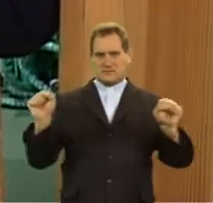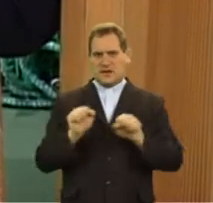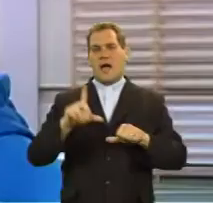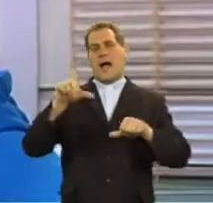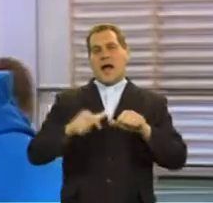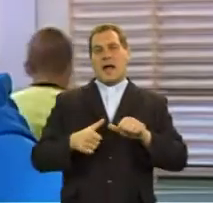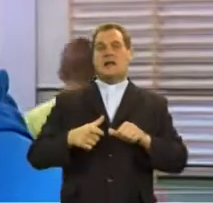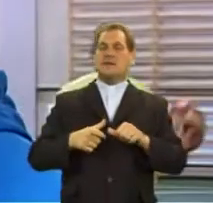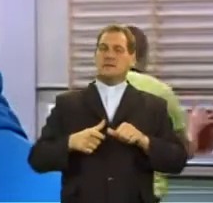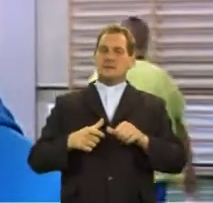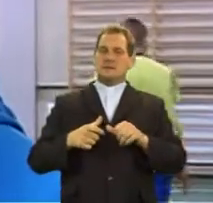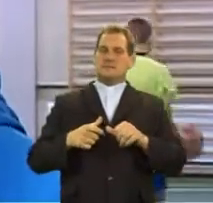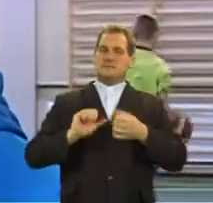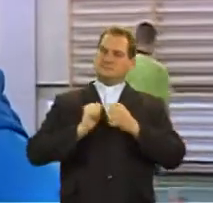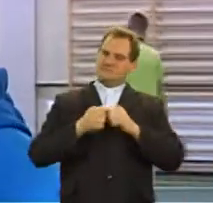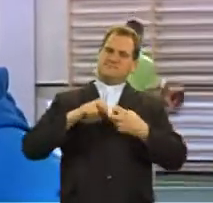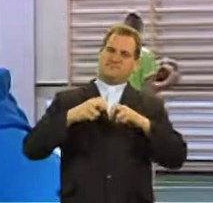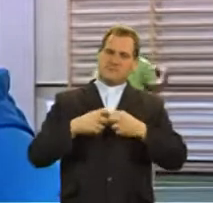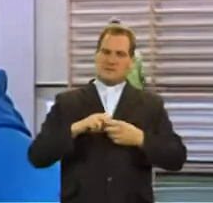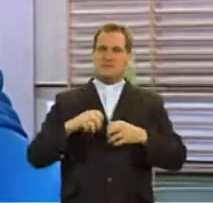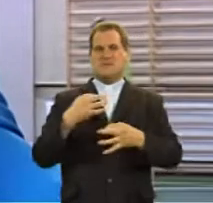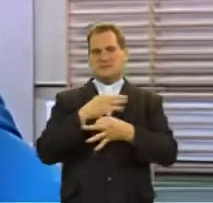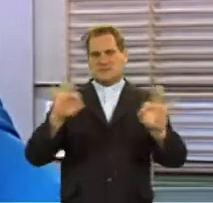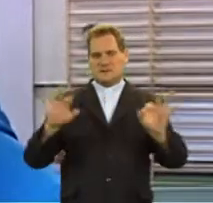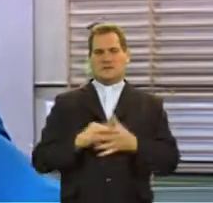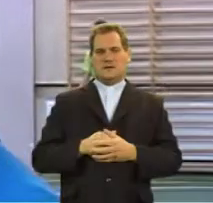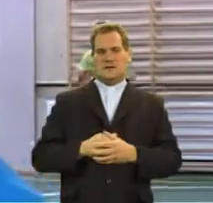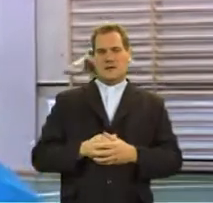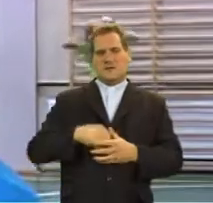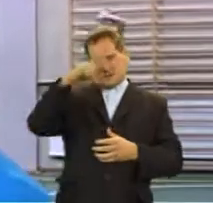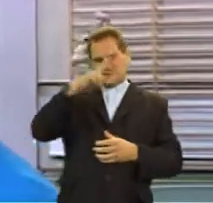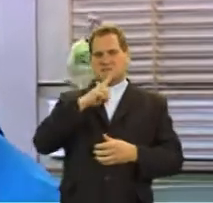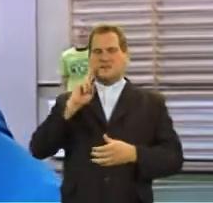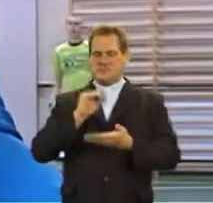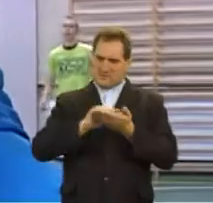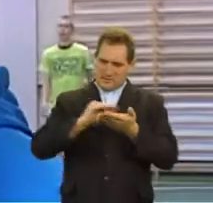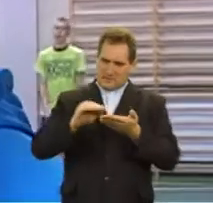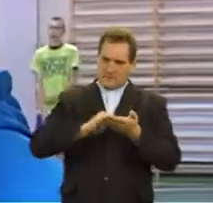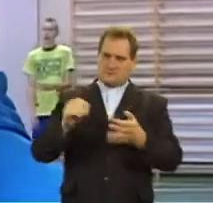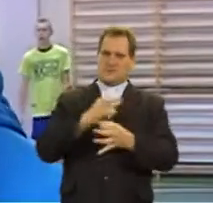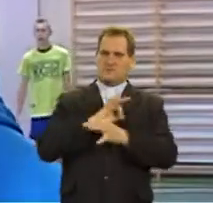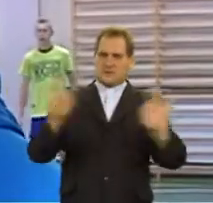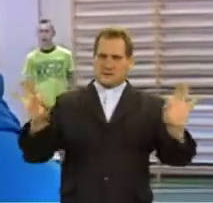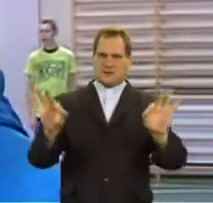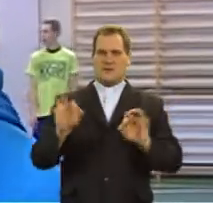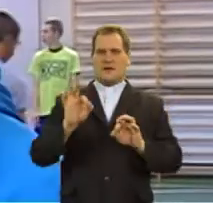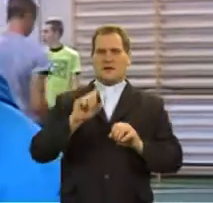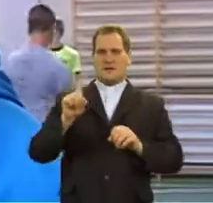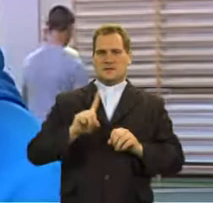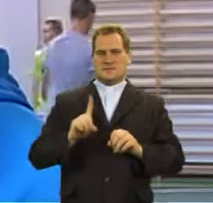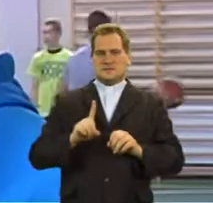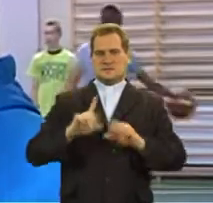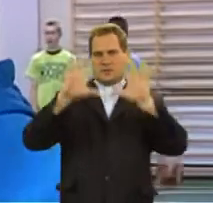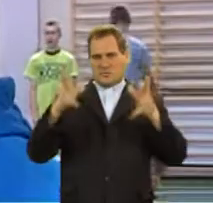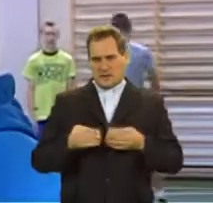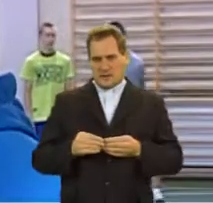ma. Najczęściej to są zwolnienia, które są pisane przez rodzica i to są z jakiegoś ogólnego,